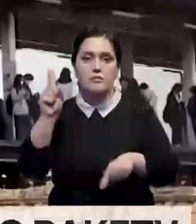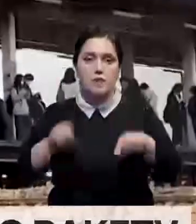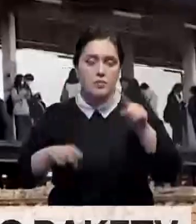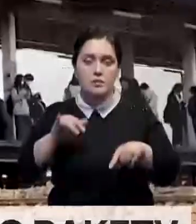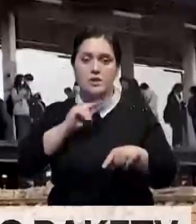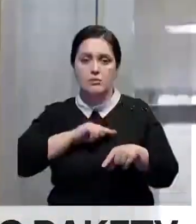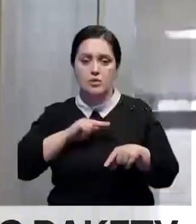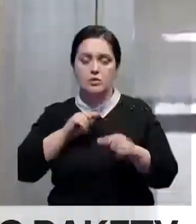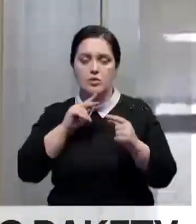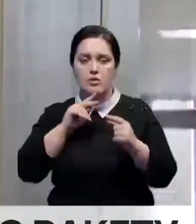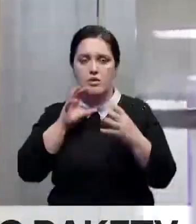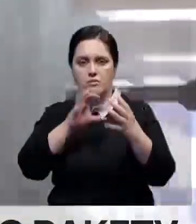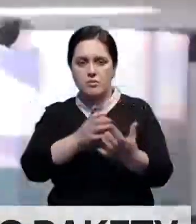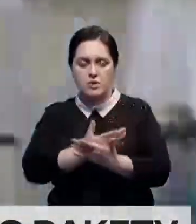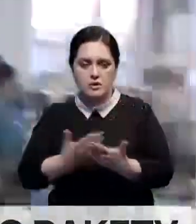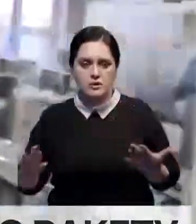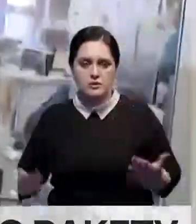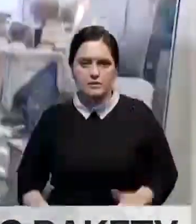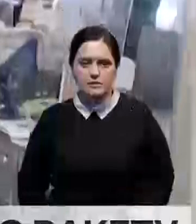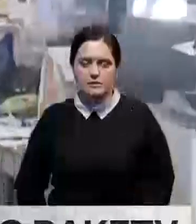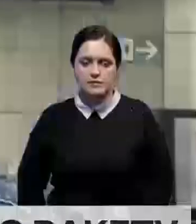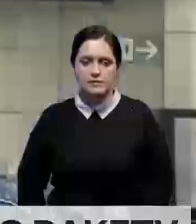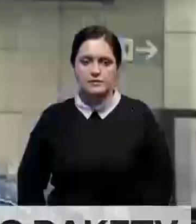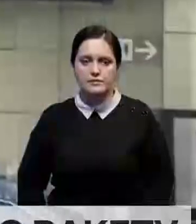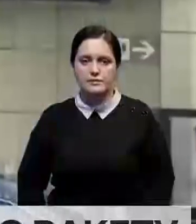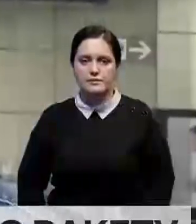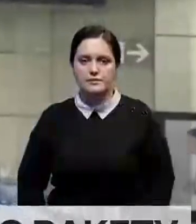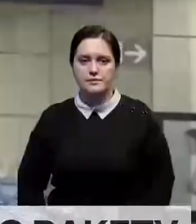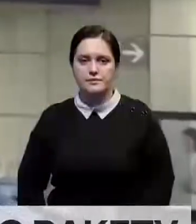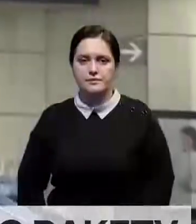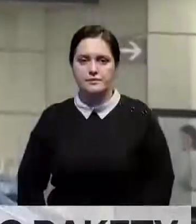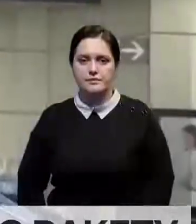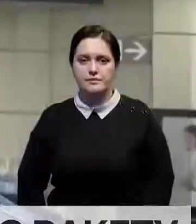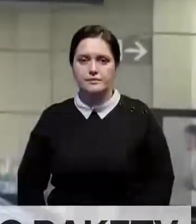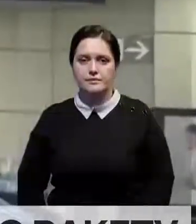перебои наблюдались и в работе другого общественного транспорта.